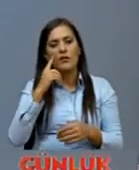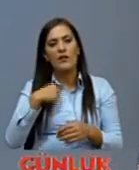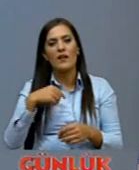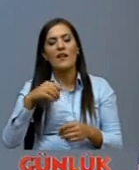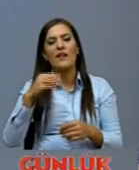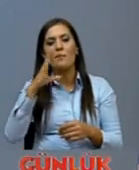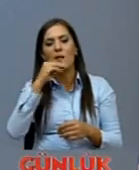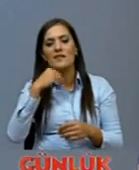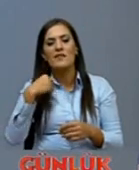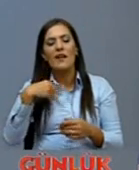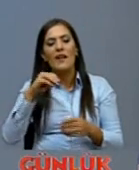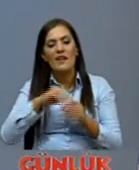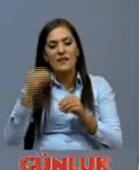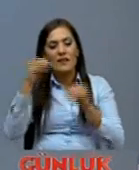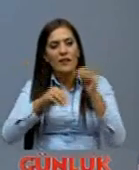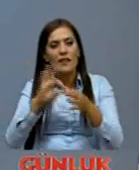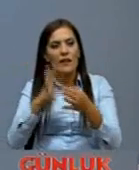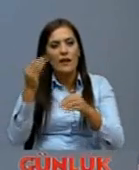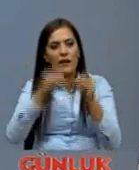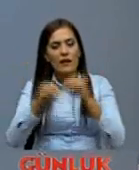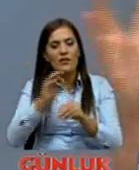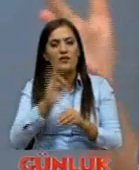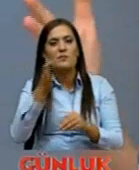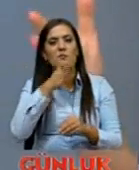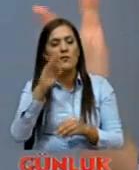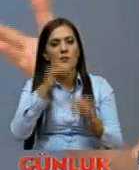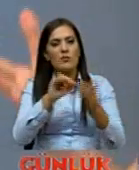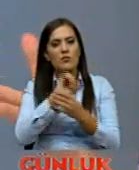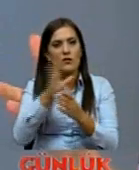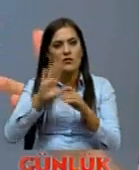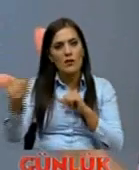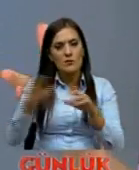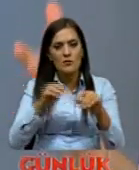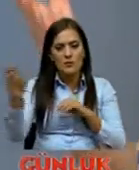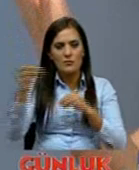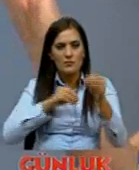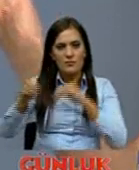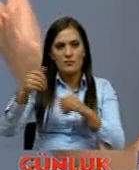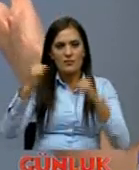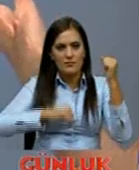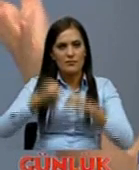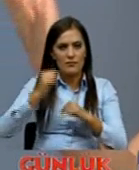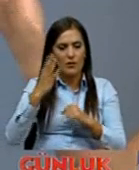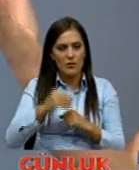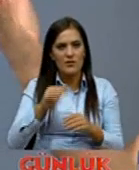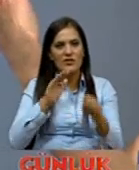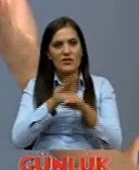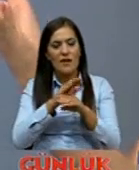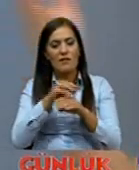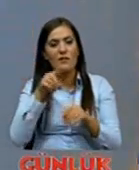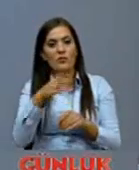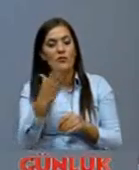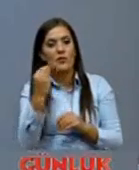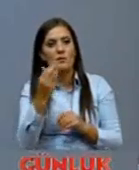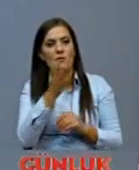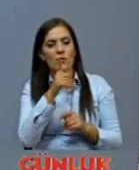çalma, hiç bilinmeyen bir tarifi yaratma veya usta çalma, böyle şeyler de oluyor. Pasta ustası değil mi? Şef. Çok iyi biliyor o